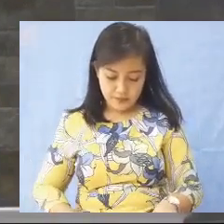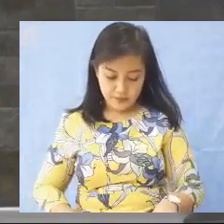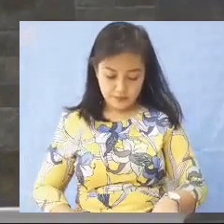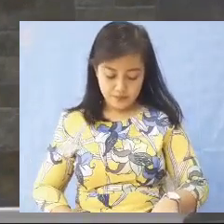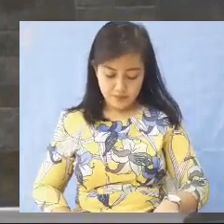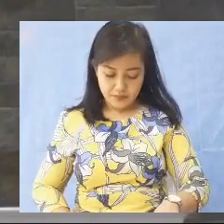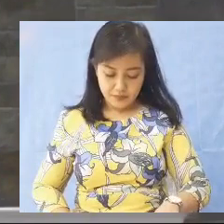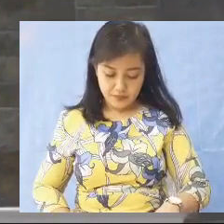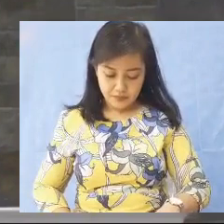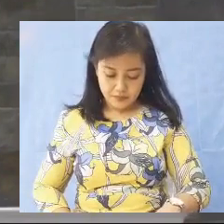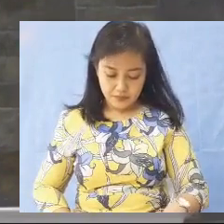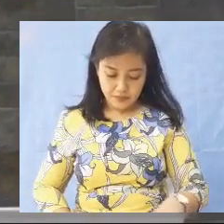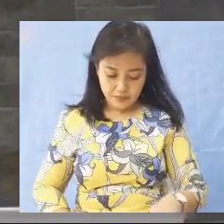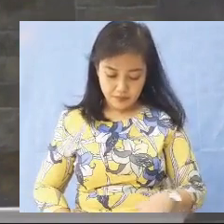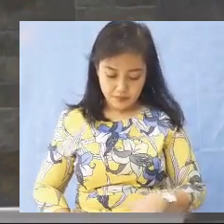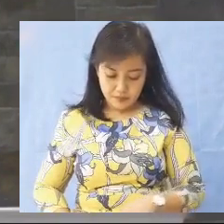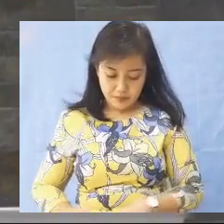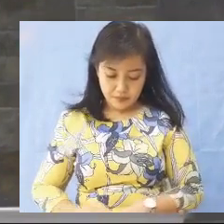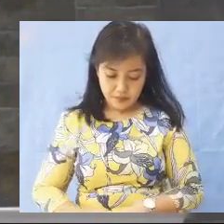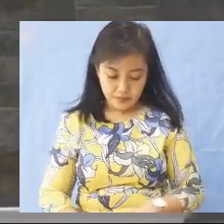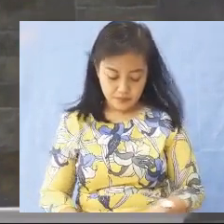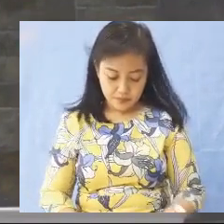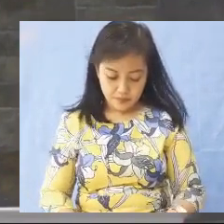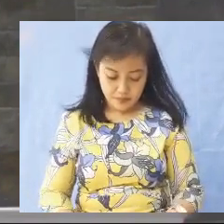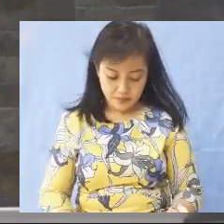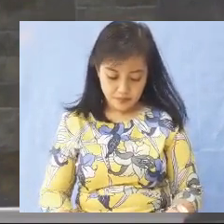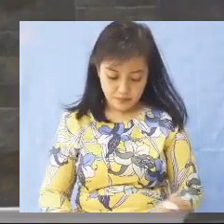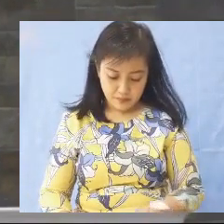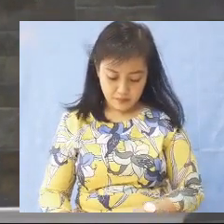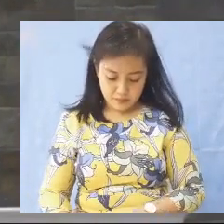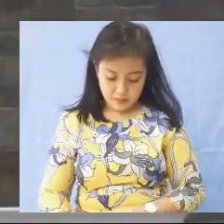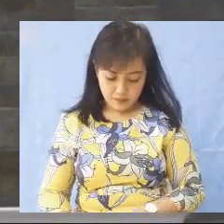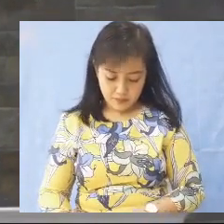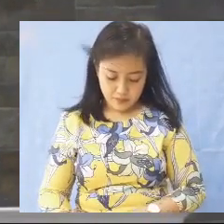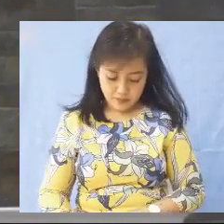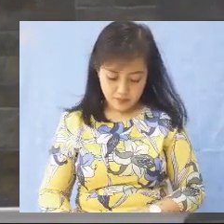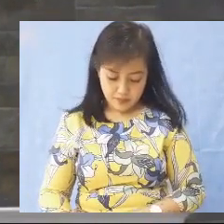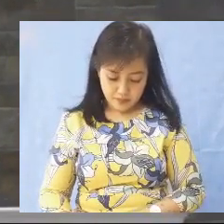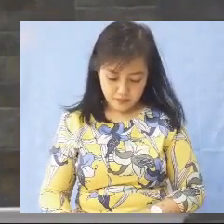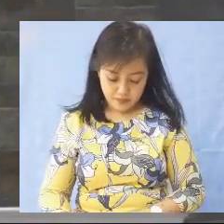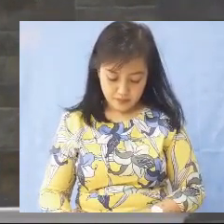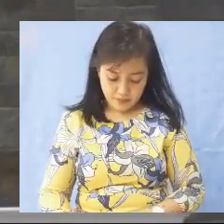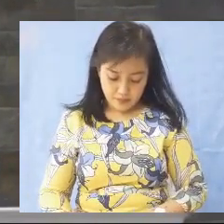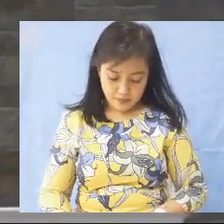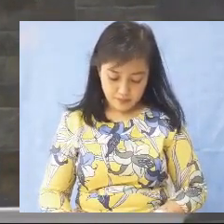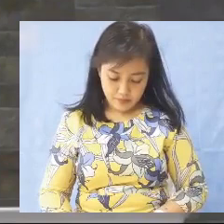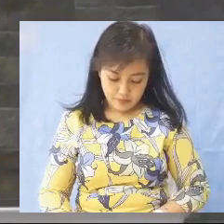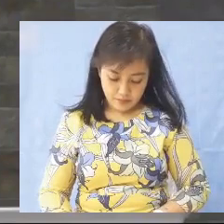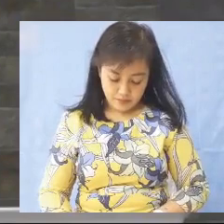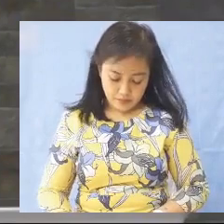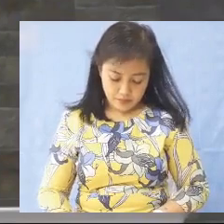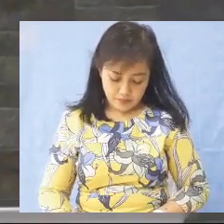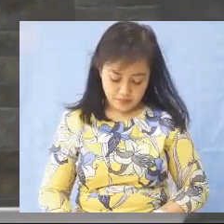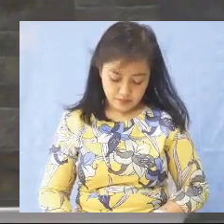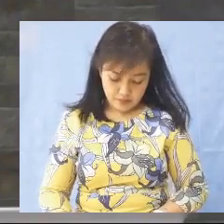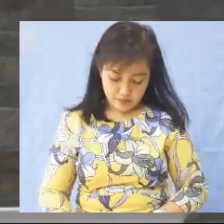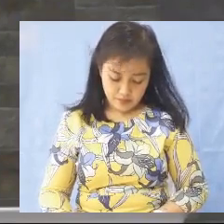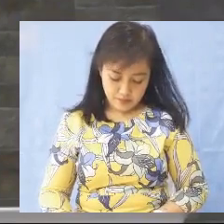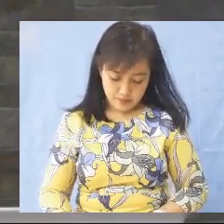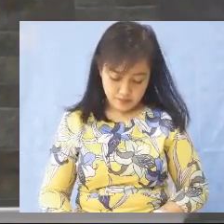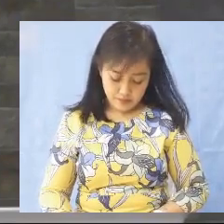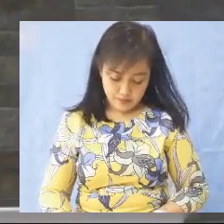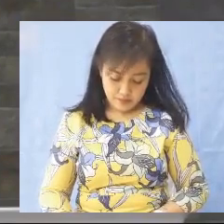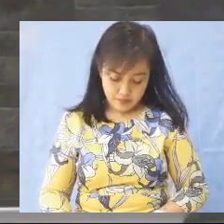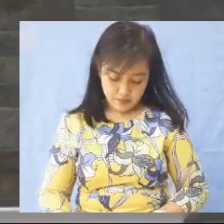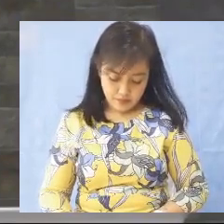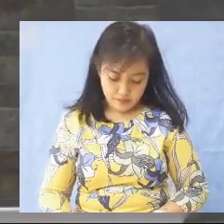poetry. For there is hope of a tree. If it be cut down, that